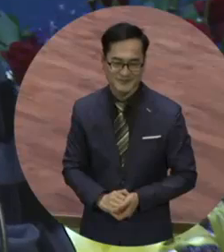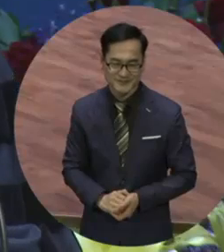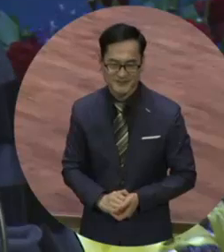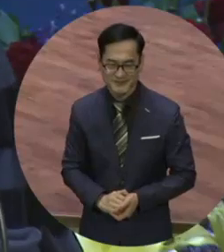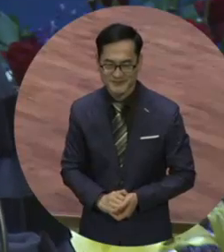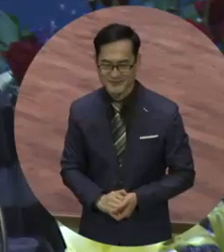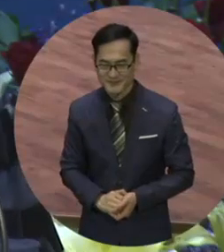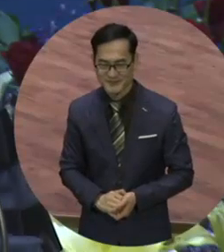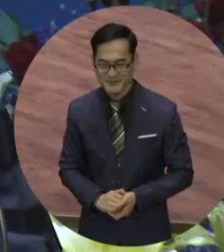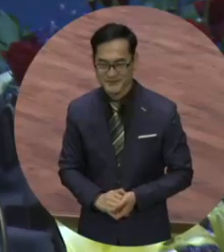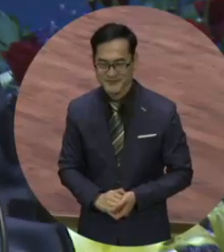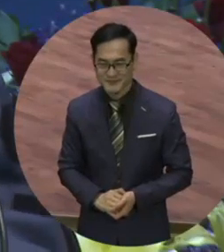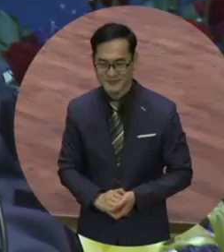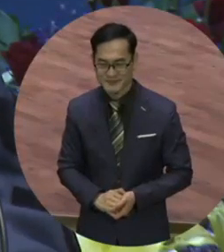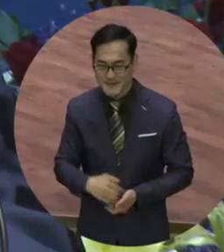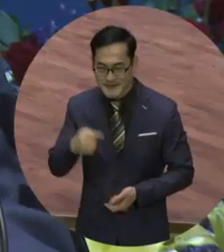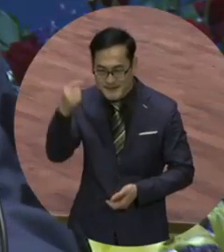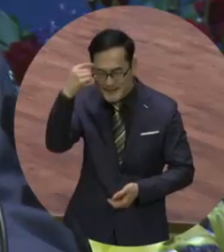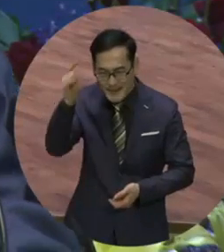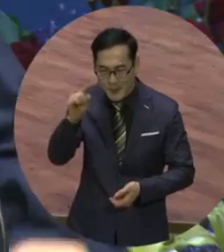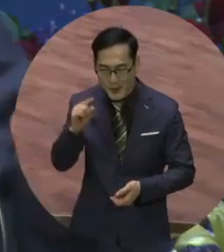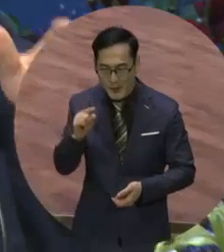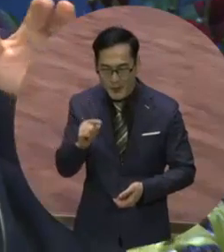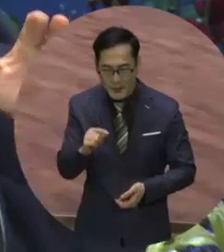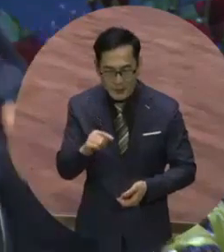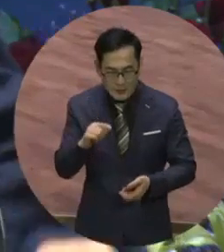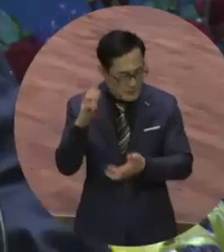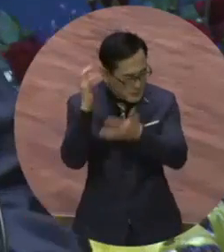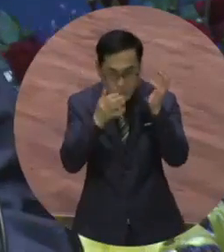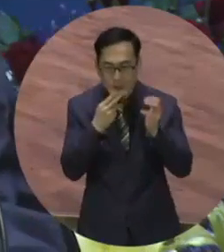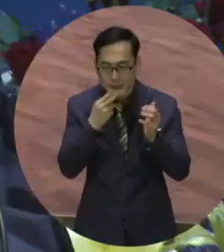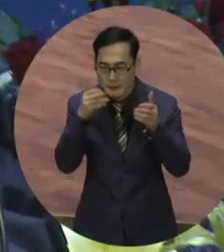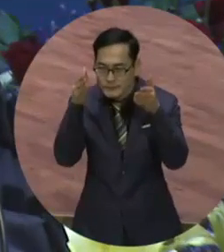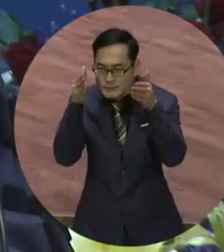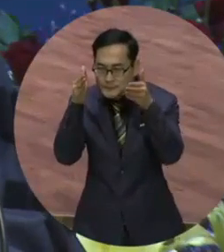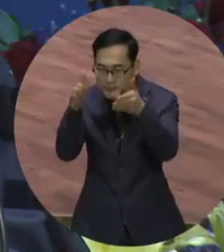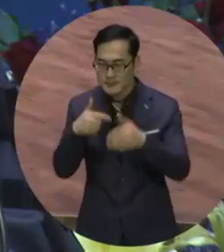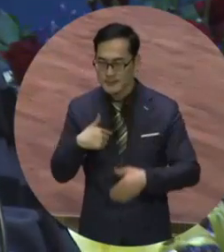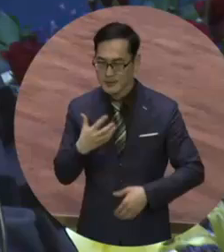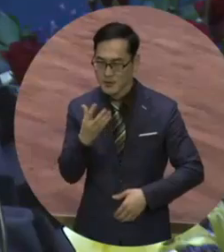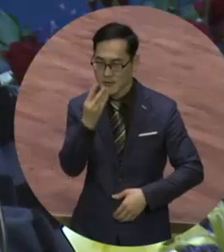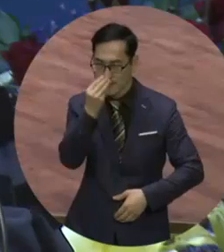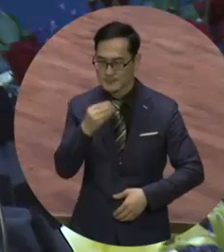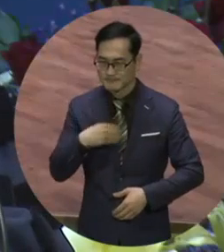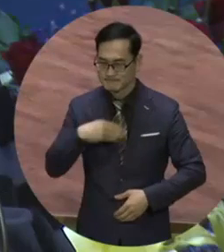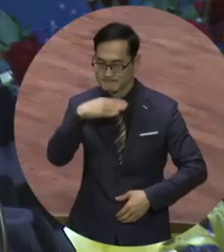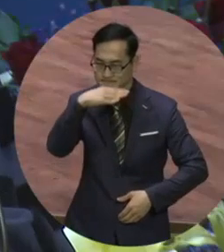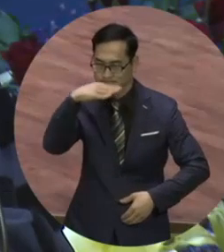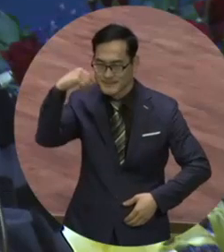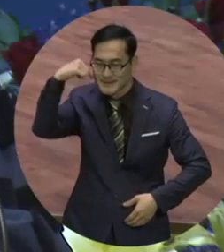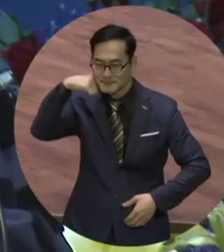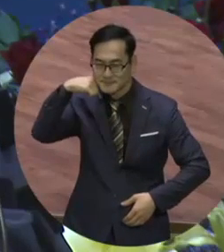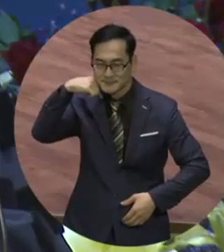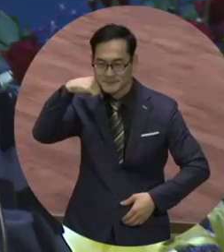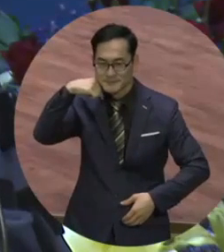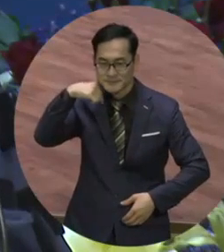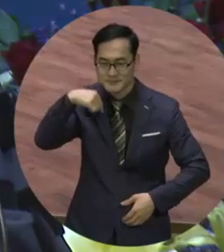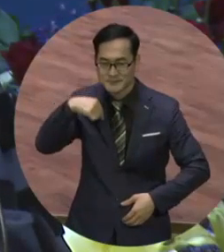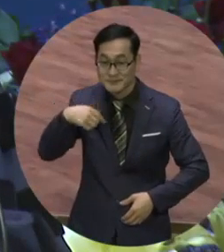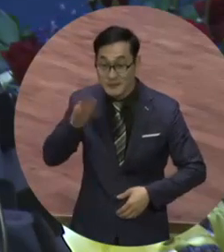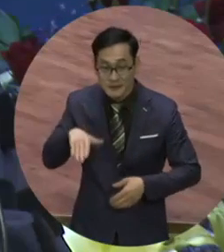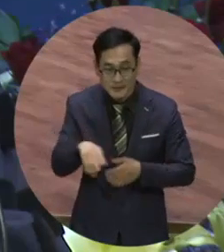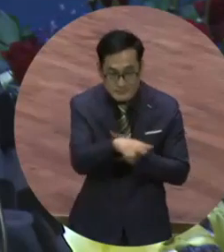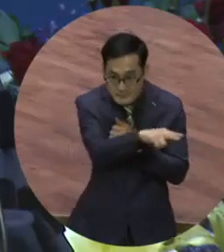생각이 아무 생각이 없어. 금식을 하니까 아무 욕심도 다 없어. 신령해져서 교회를 탁 돌아오면요 다 더러워